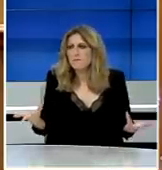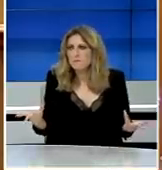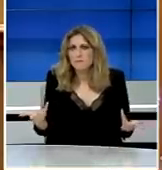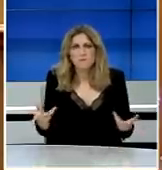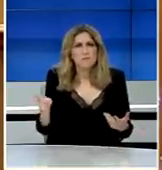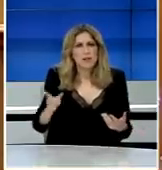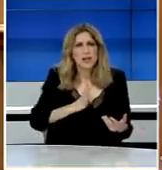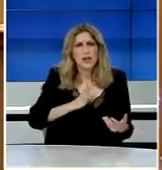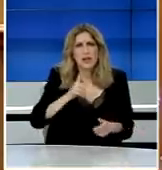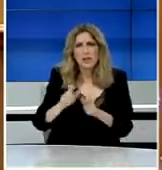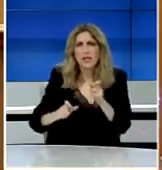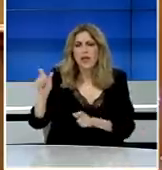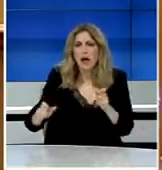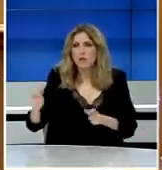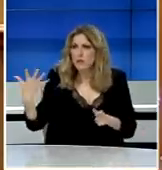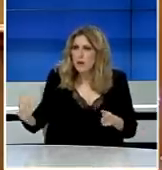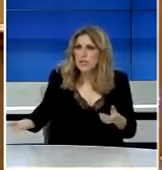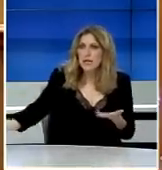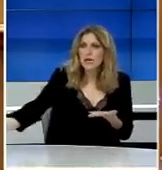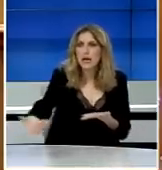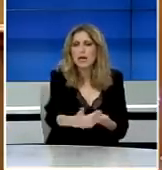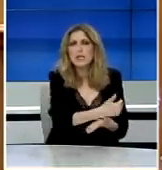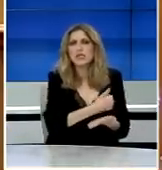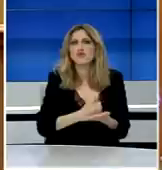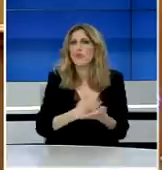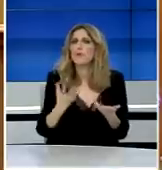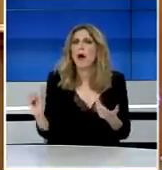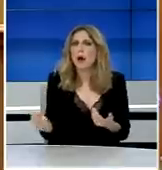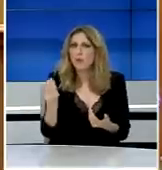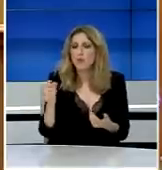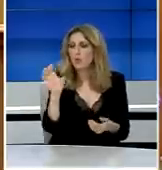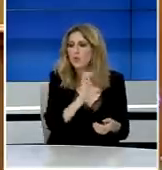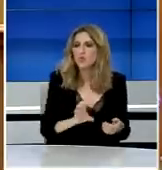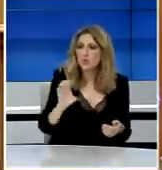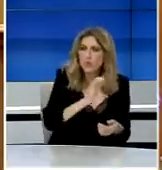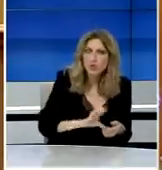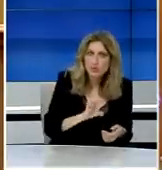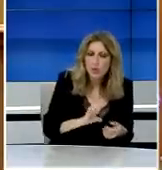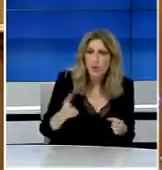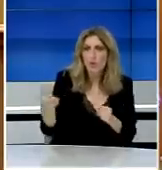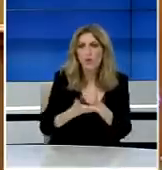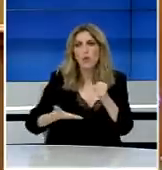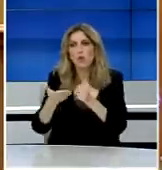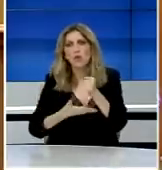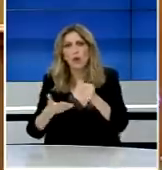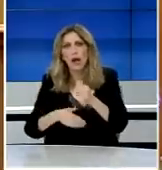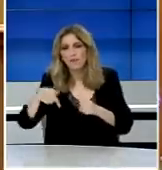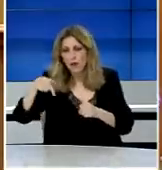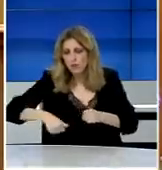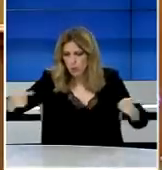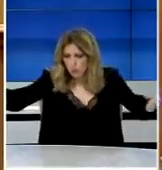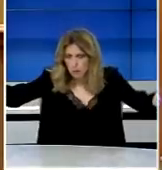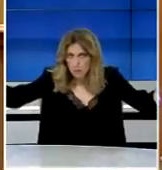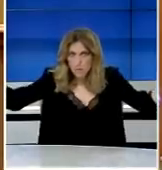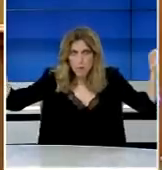οι άνθρωποι εκεί είχαν συμπληρωματικά εισοδήματα. Μια από τον τουρισμό, μια από τις καλλιέργειές τους. Τώρα χάνουν από όλα, χάνουν από